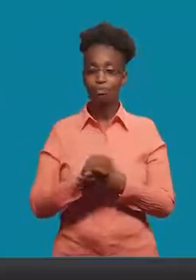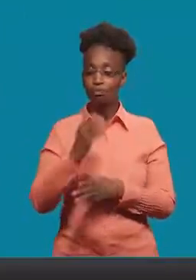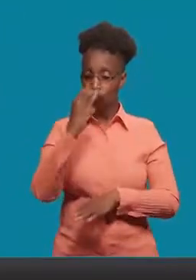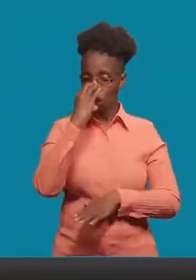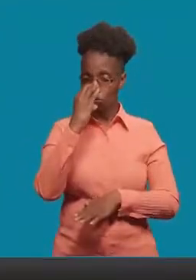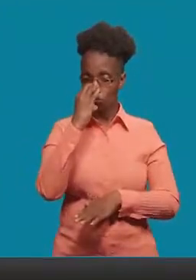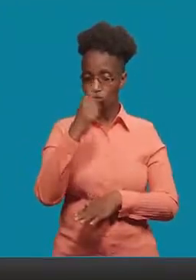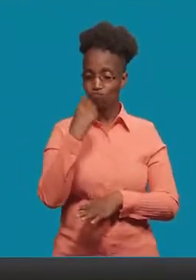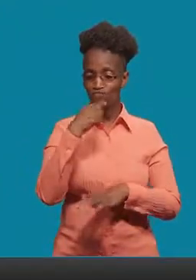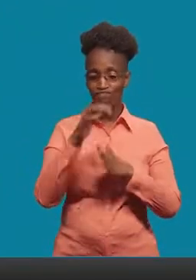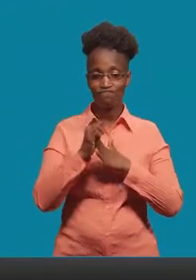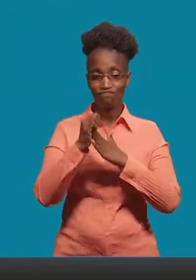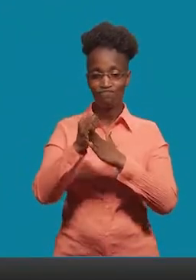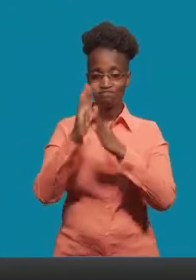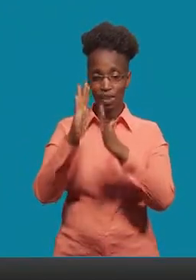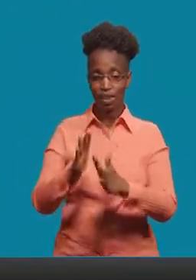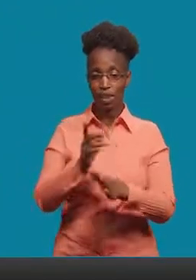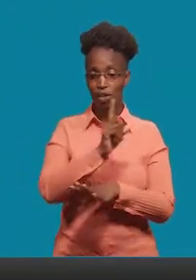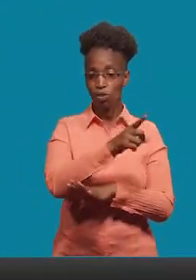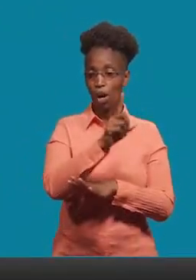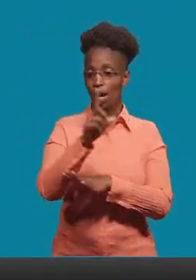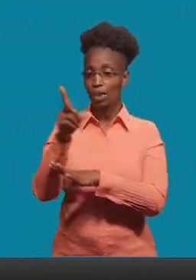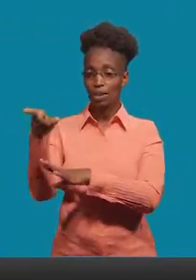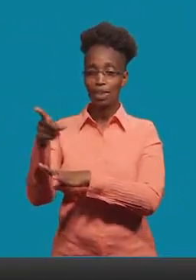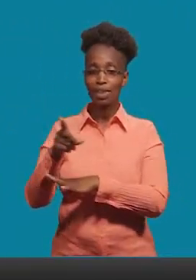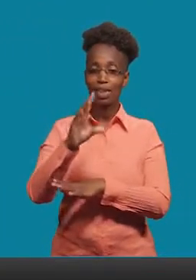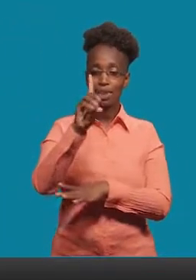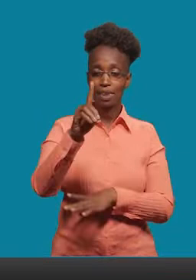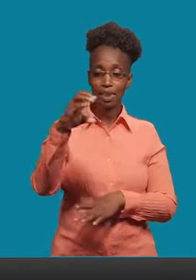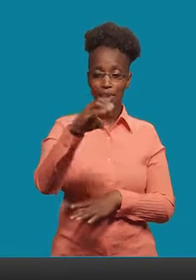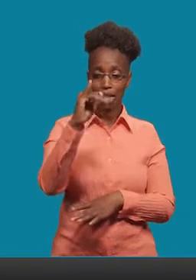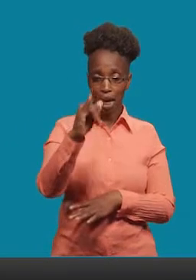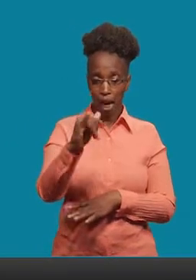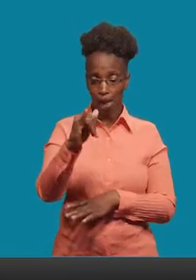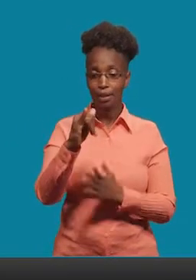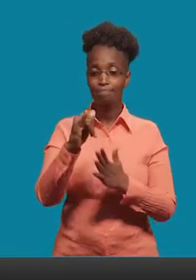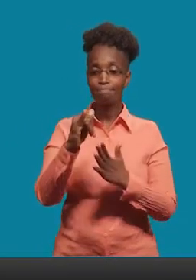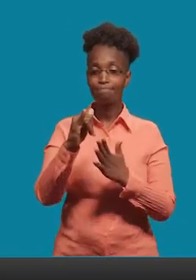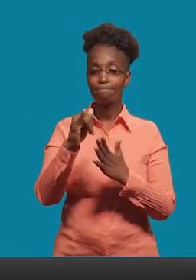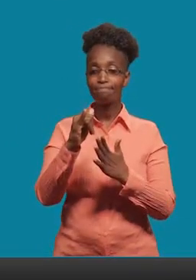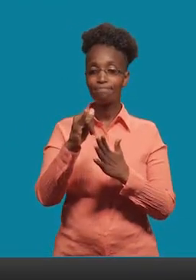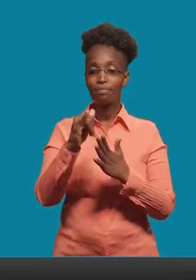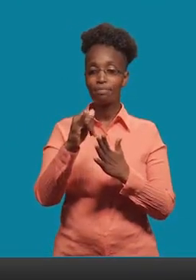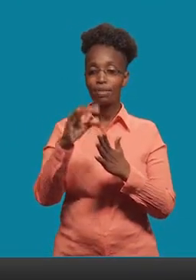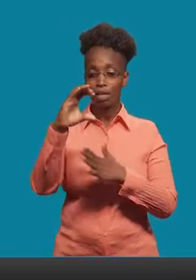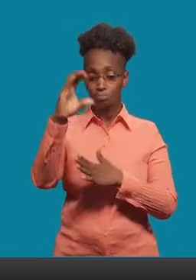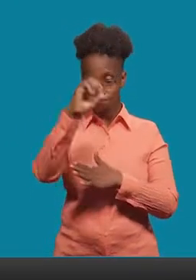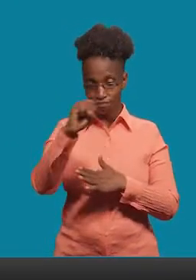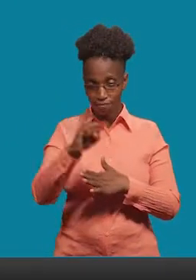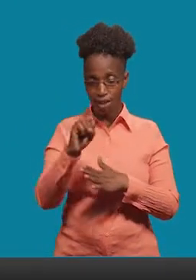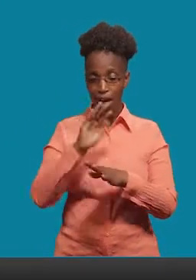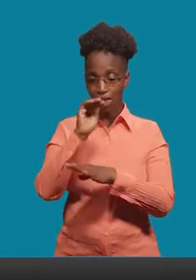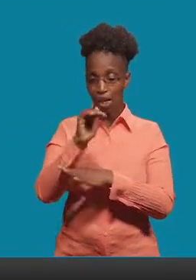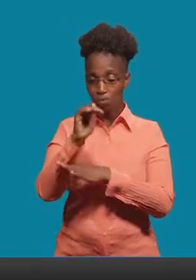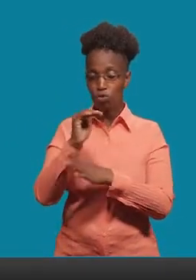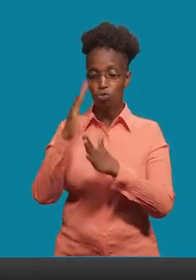Kinara wa muungano huo William Samoei Ruto akimwona mkurugenzi upelelezi wa makosa ya jinai nchini George Kinoti kuzingatia kazi